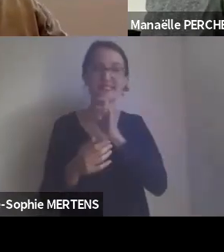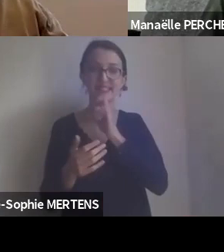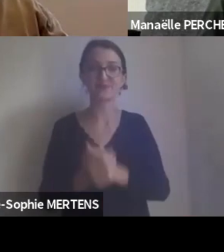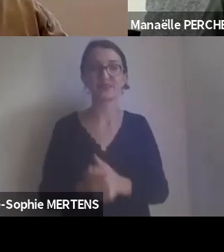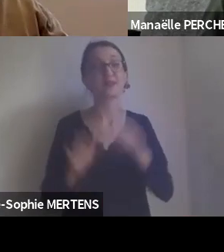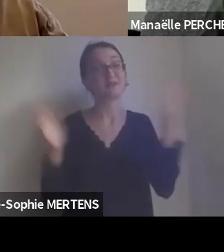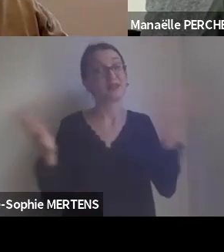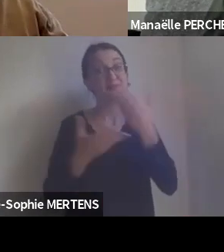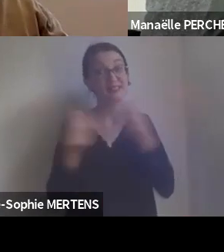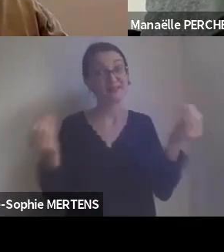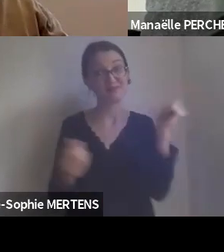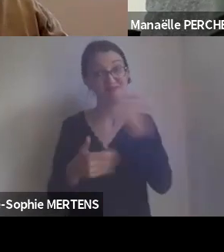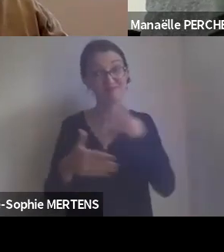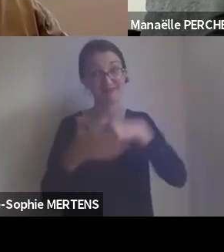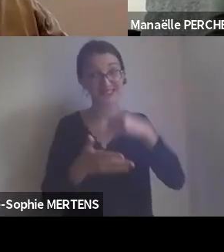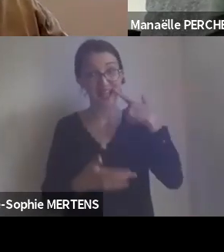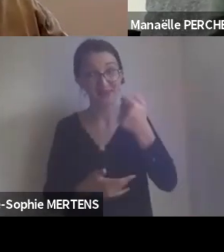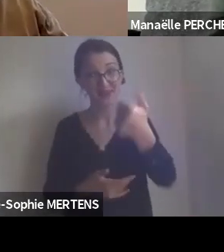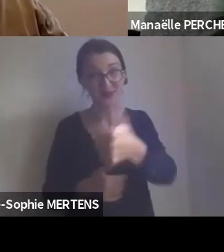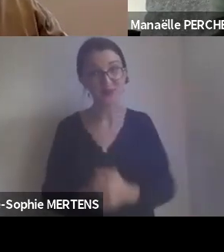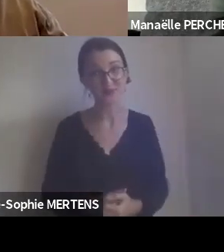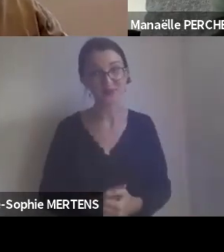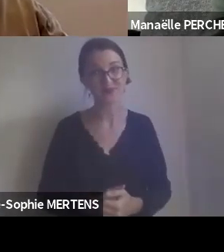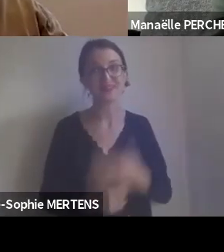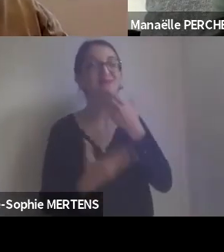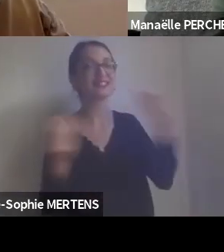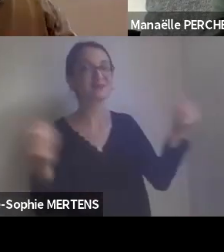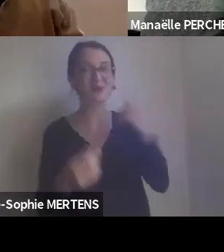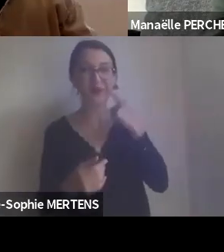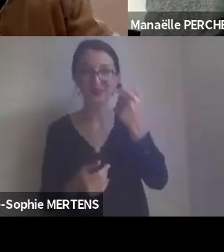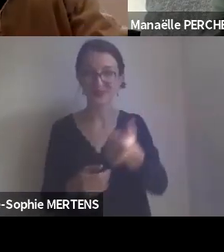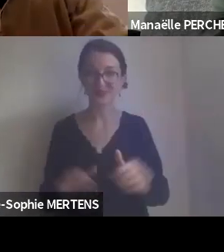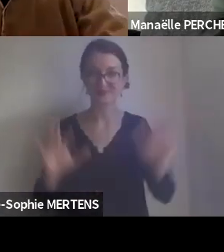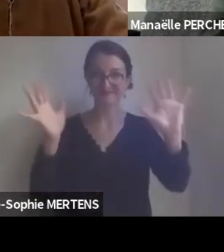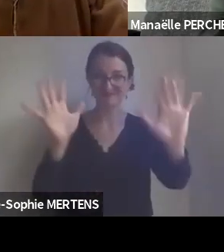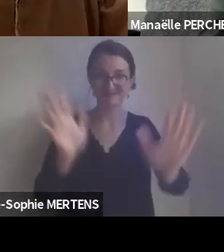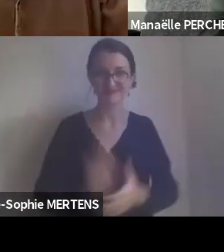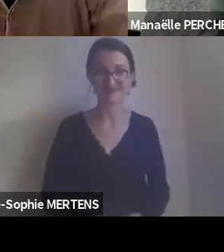et puis on vous dit à très bientôt. À bientôt. Merci beaucoup, à bientôt. À bientôt, merci à tous.